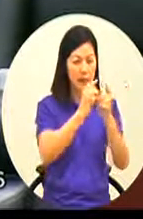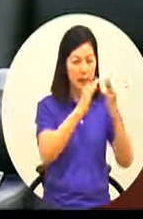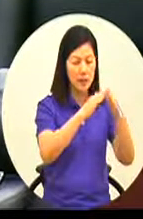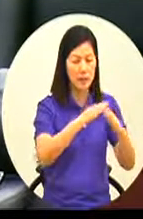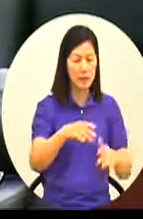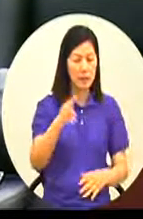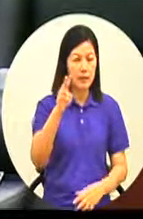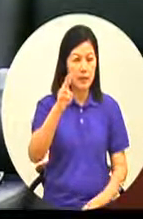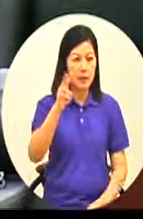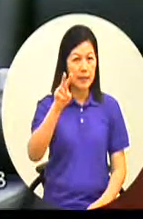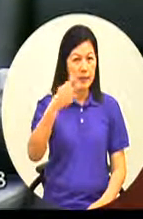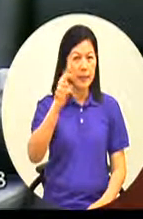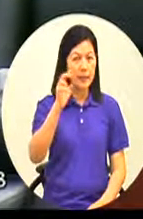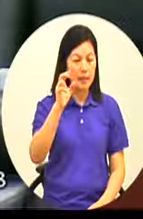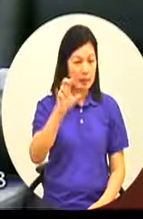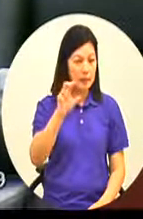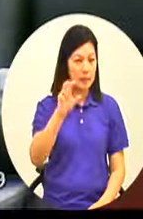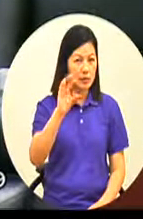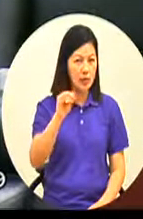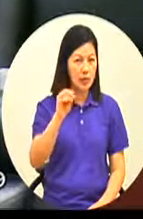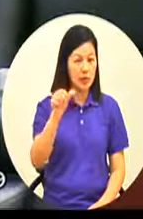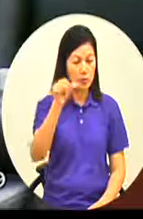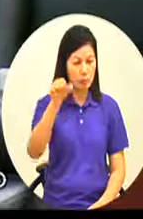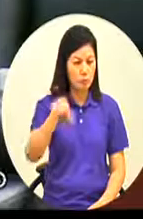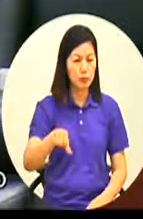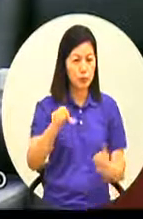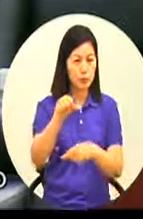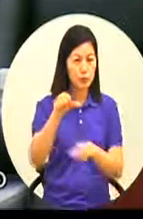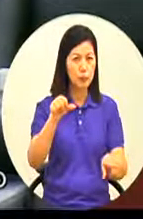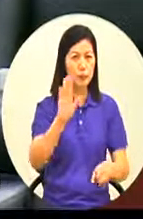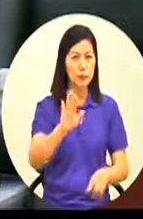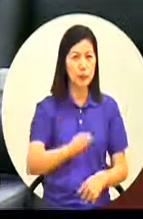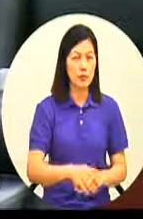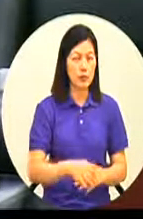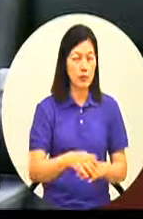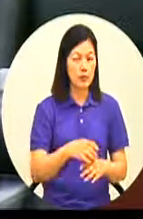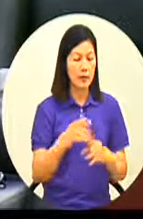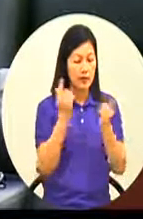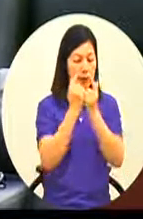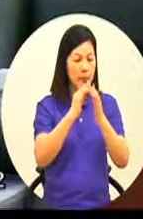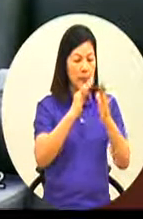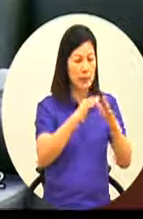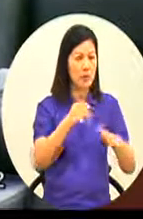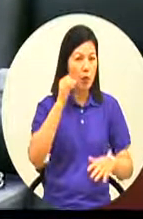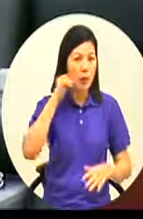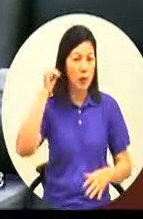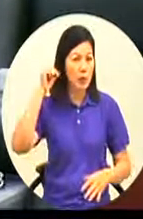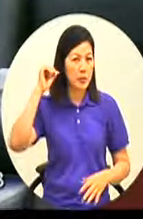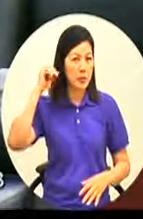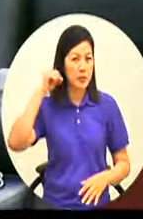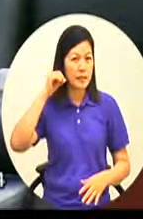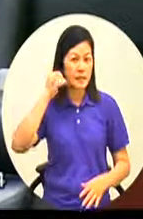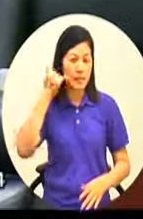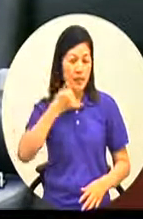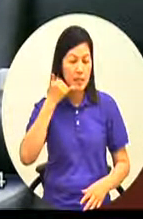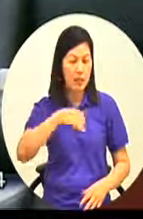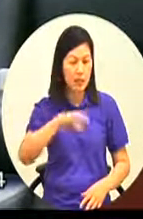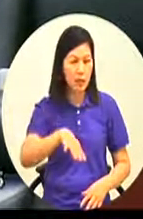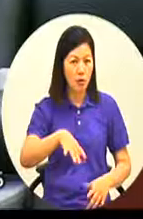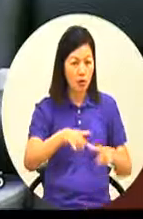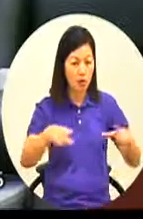2,705,000人哦，那台北市与新北市、基隆构成的台北都会区哦，它的面积